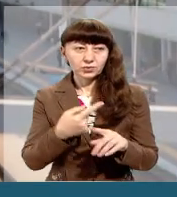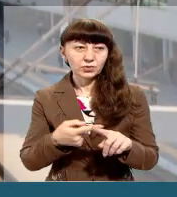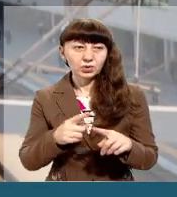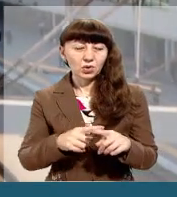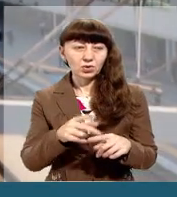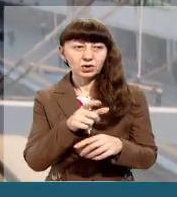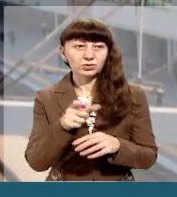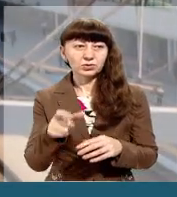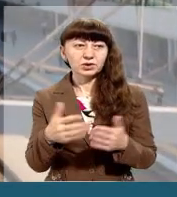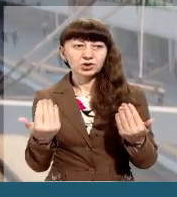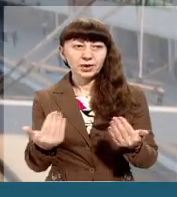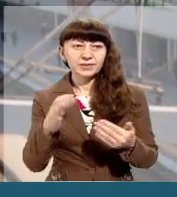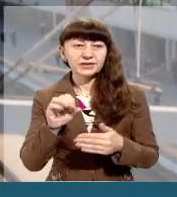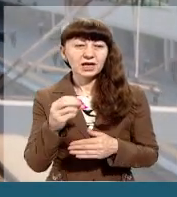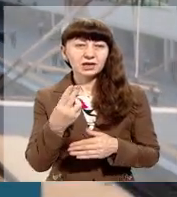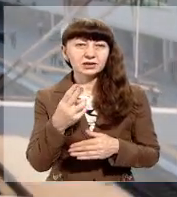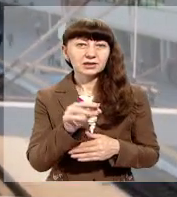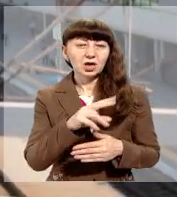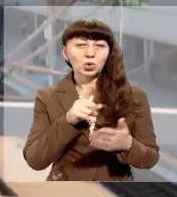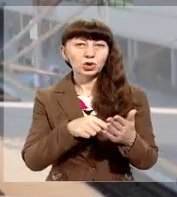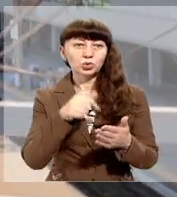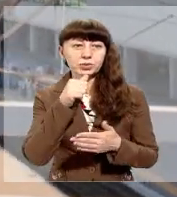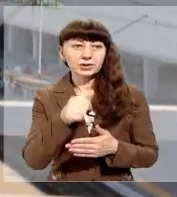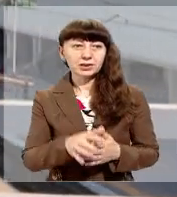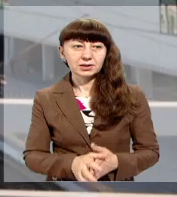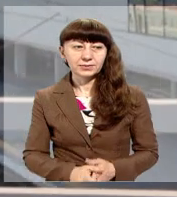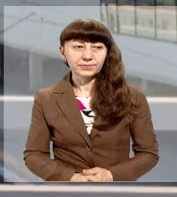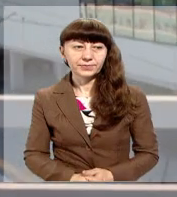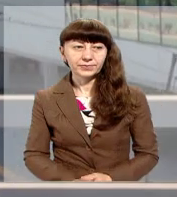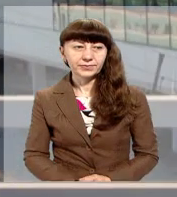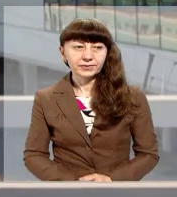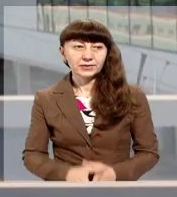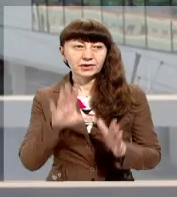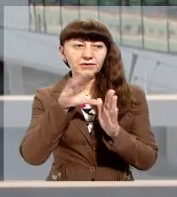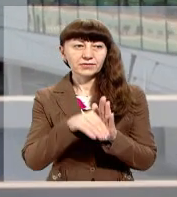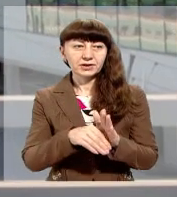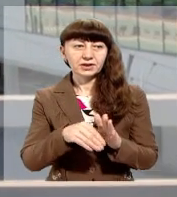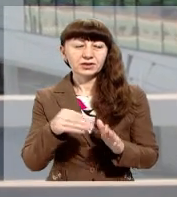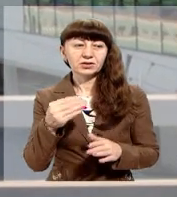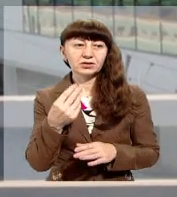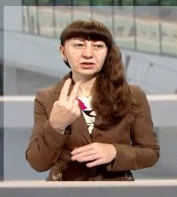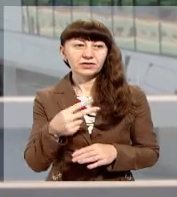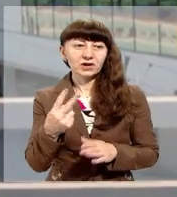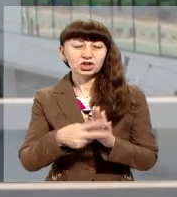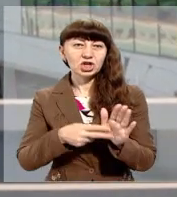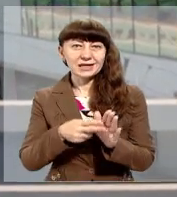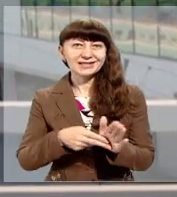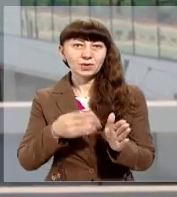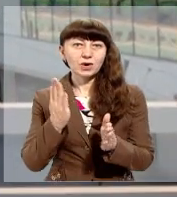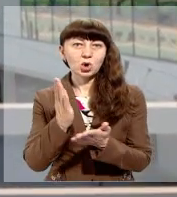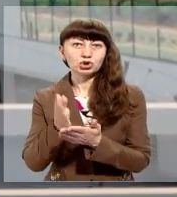данный момент мы находимся на станции города Костанай. Станция Костанай включает в себя 20 железнодорожных